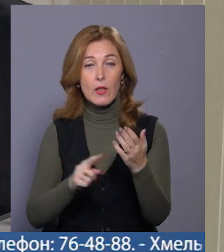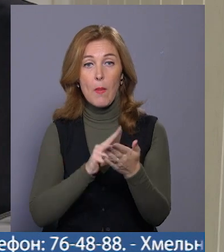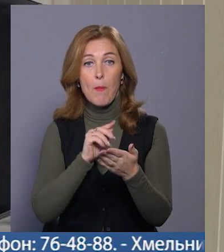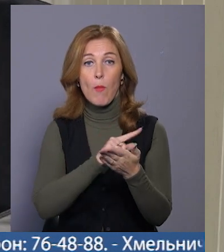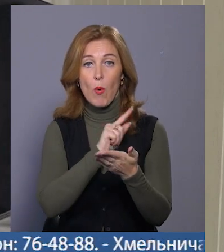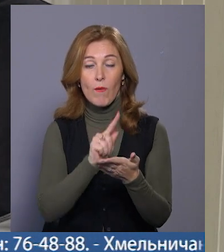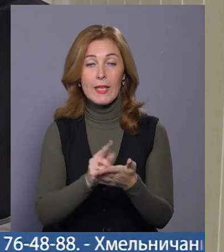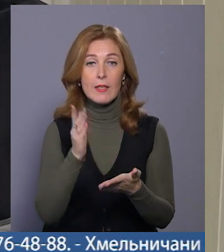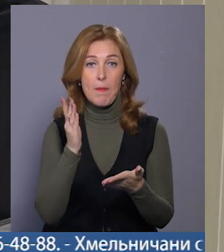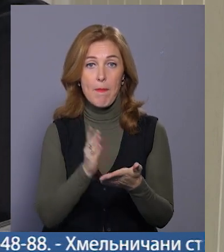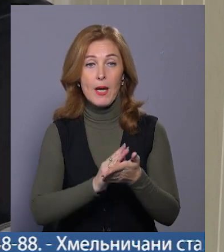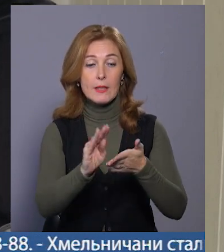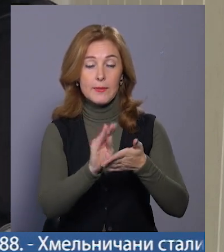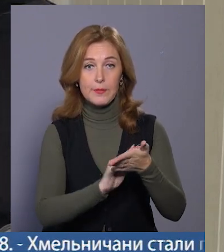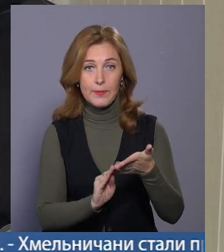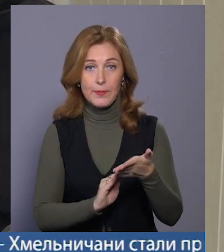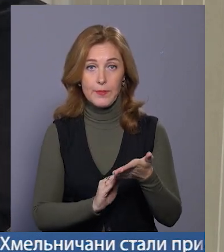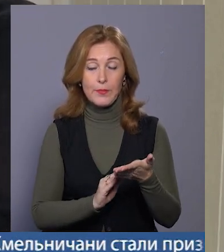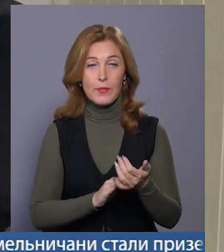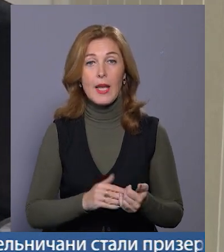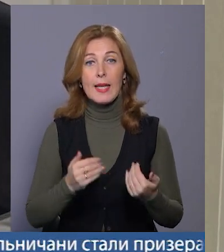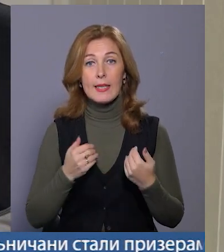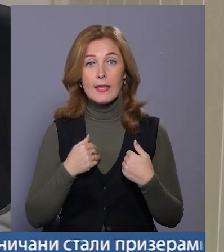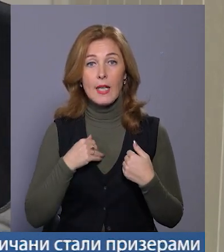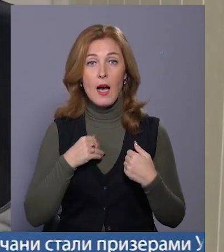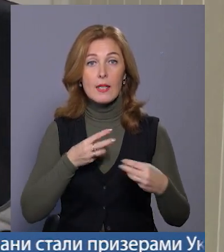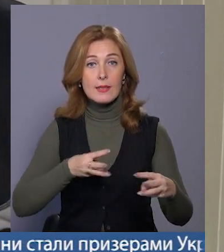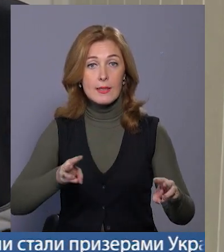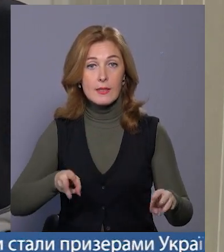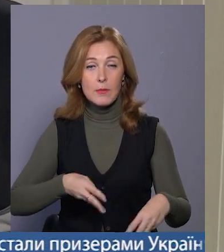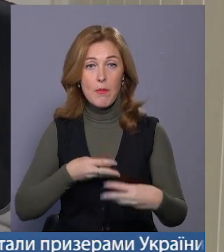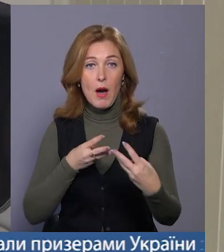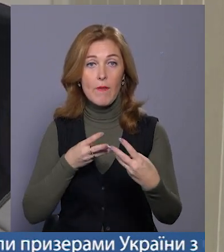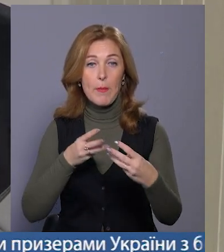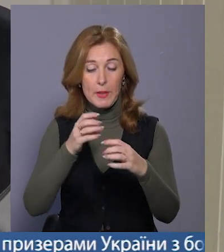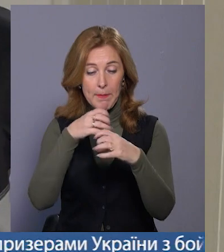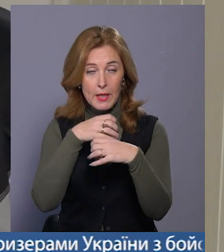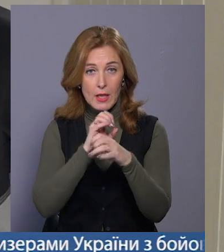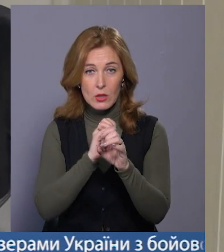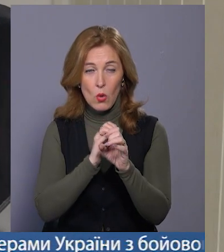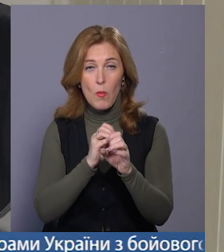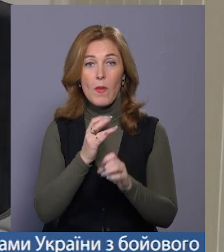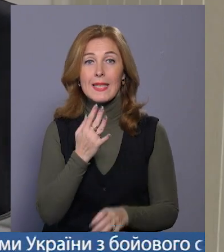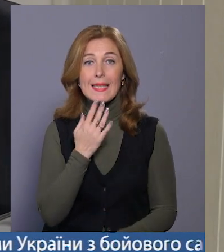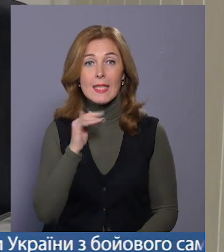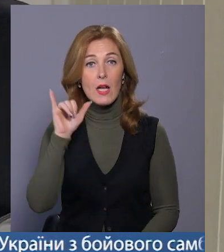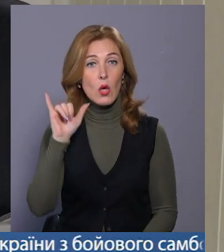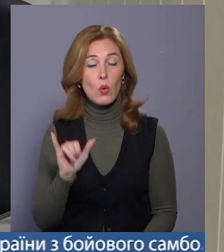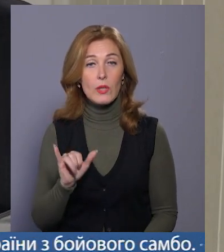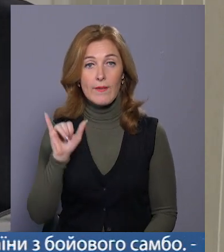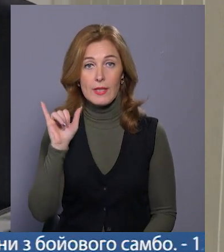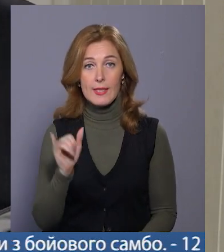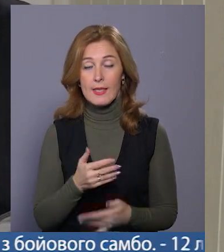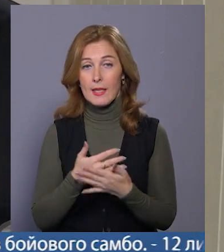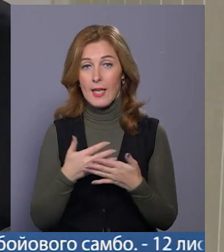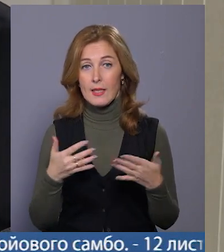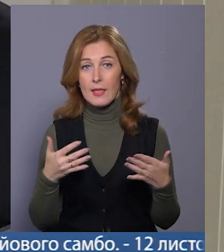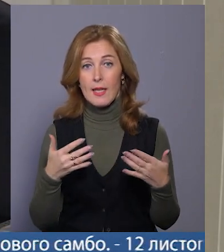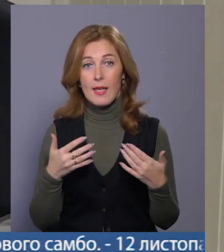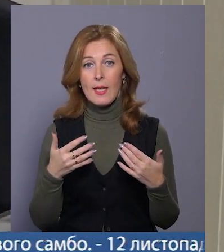Якщо говорити про мене, то я знімав там бак-лабораторію під мікроскопом. Знімав в Національному університеті сапоніти,